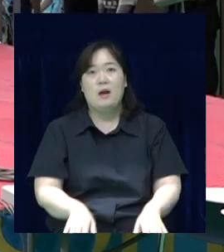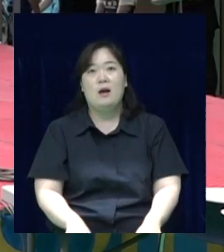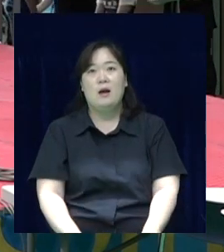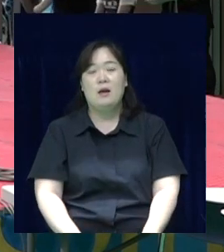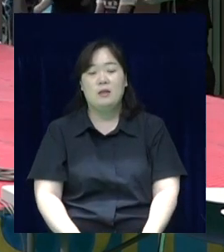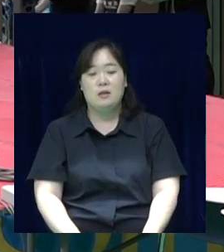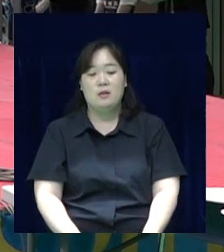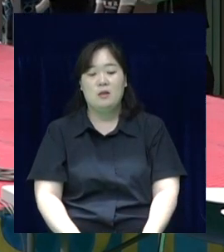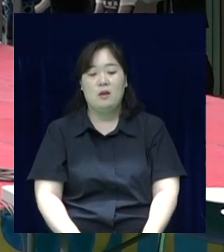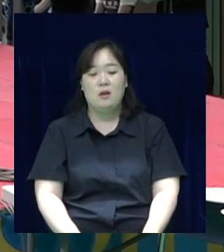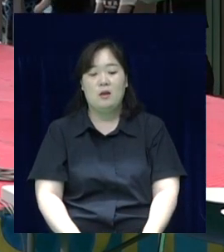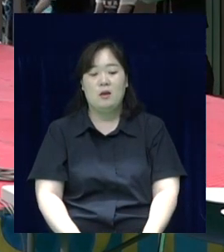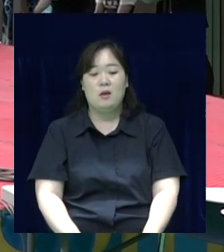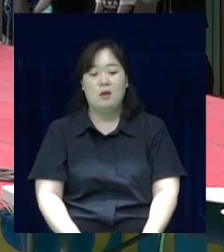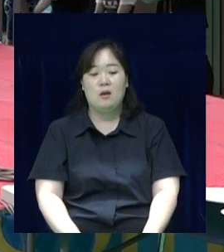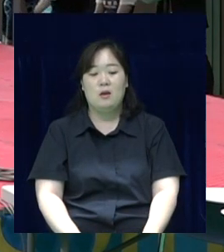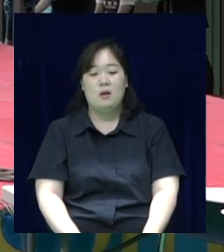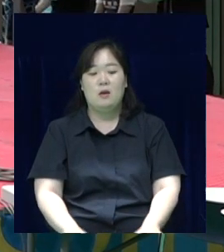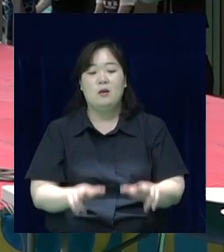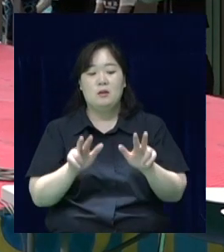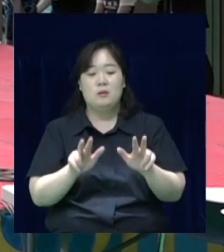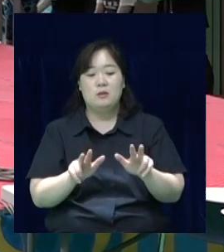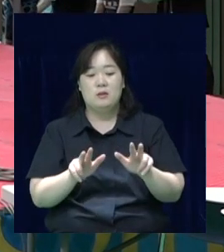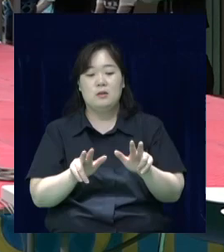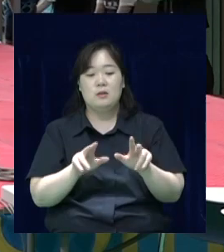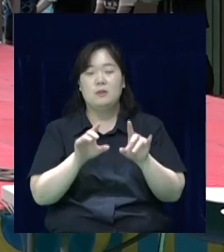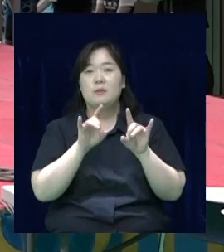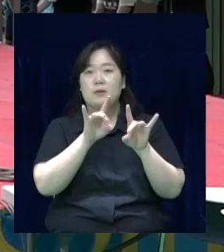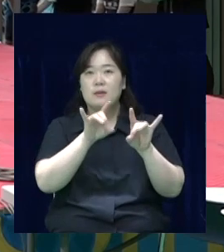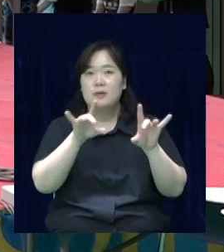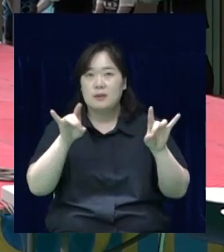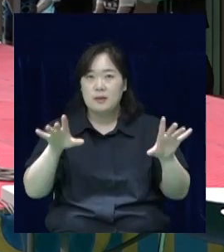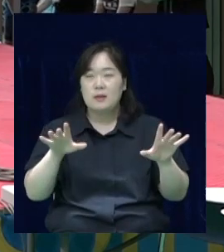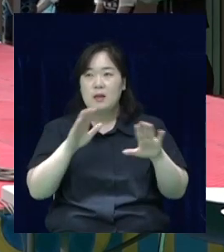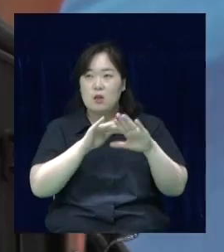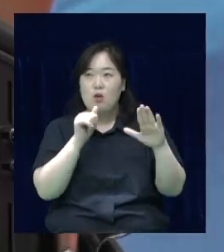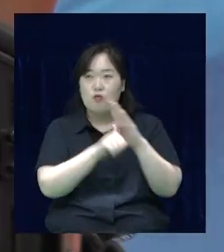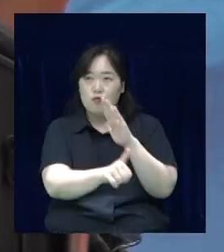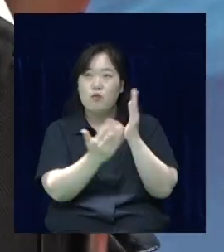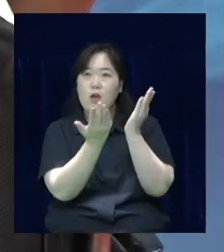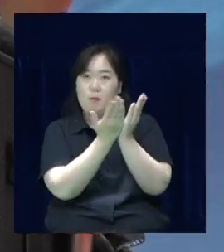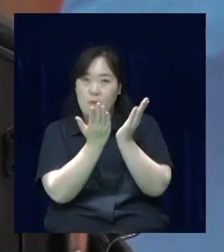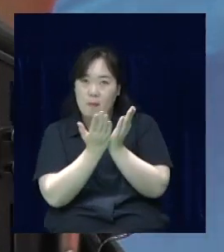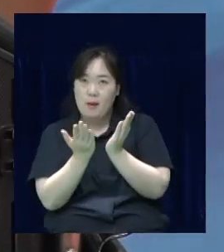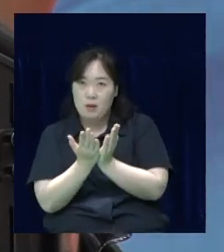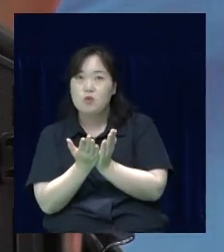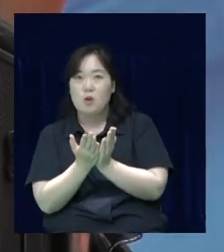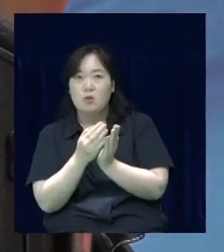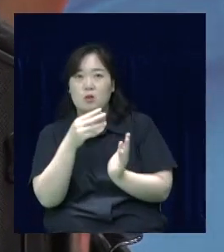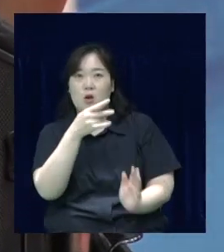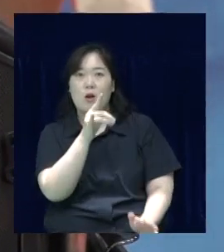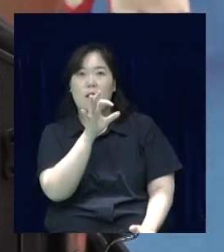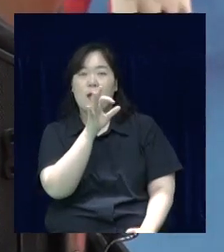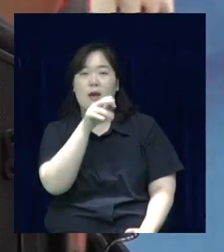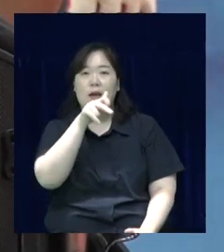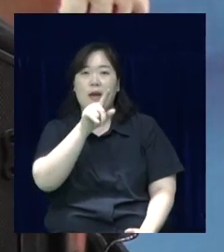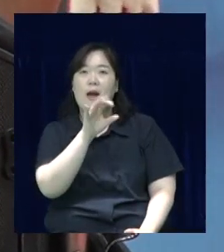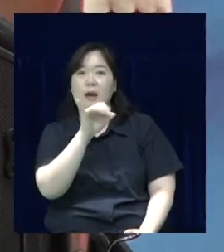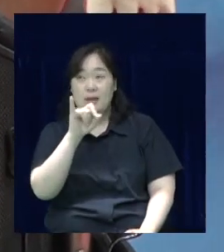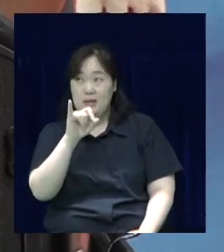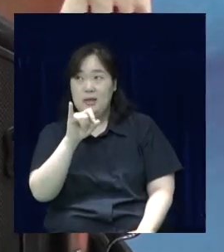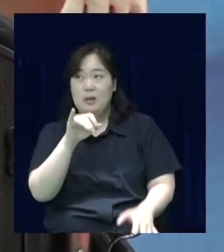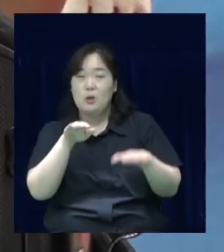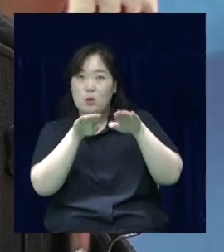다 이렇게 뭐랄까요 점검을 합니다. 그래서 아하. 확인을 해서 그 선수에게 맞는 렉하이를 지정해 줍니다. 네. 예.